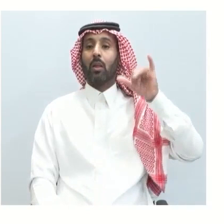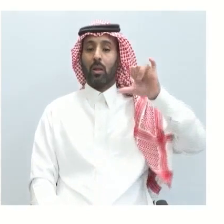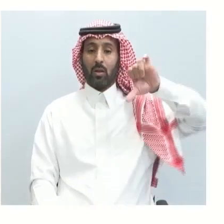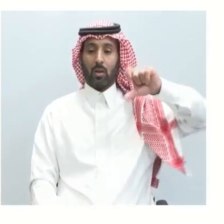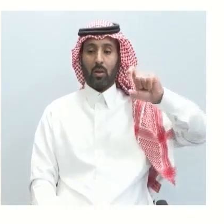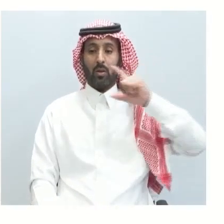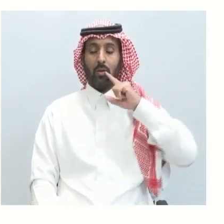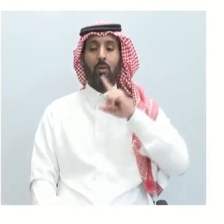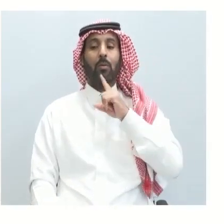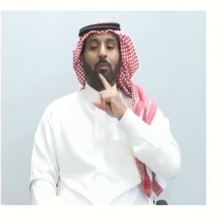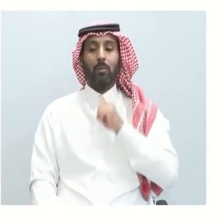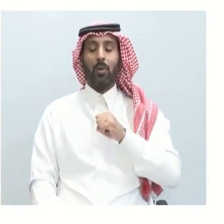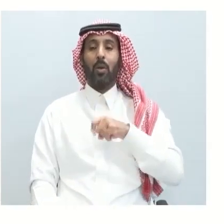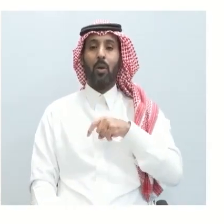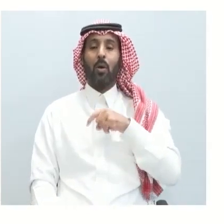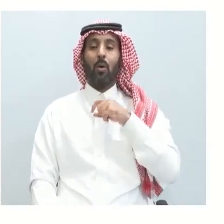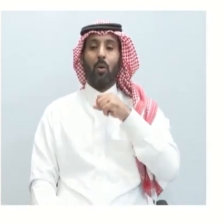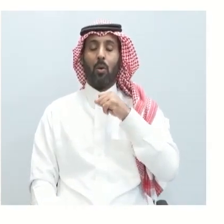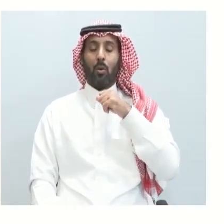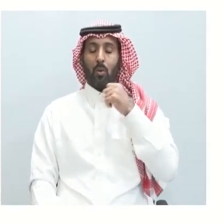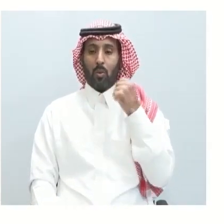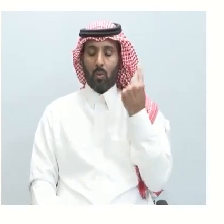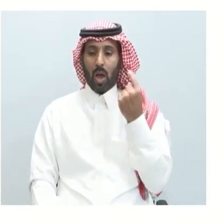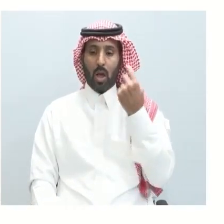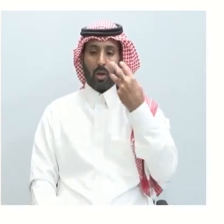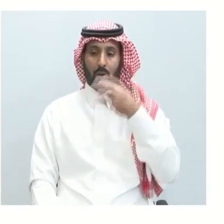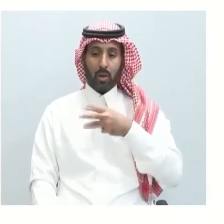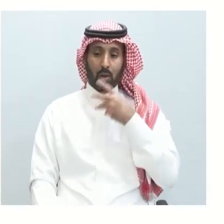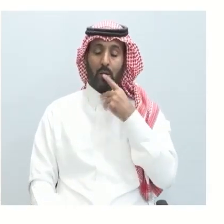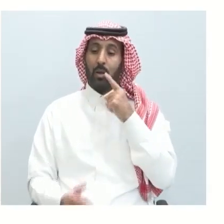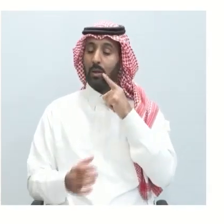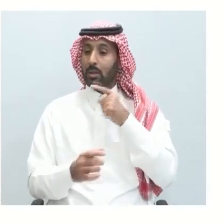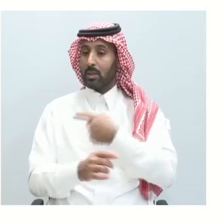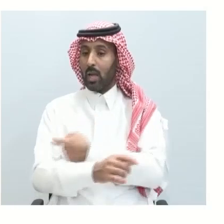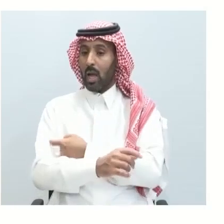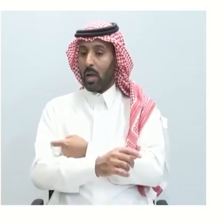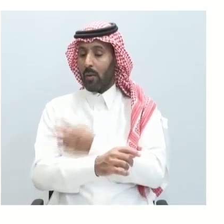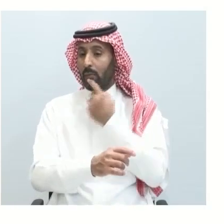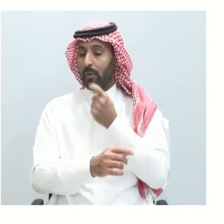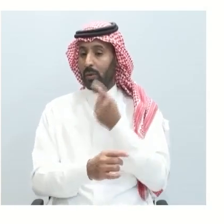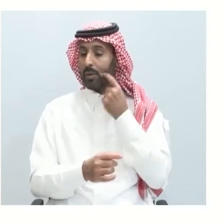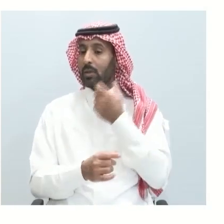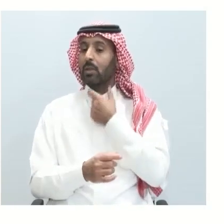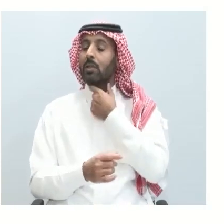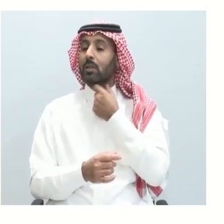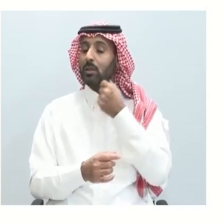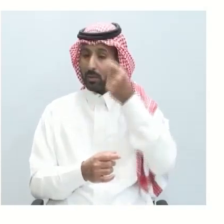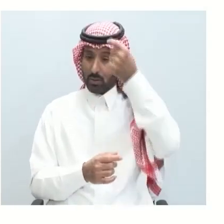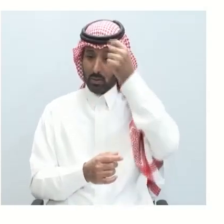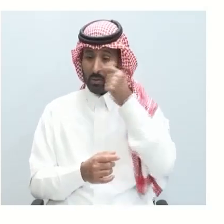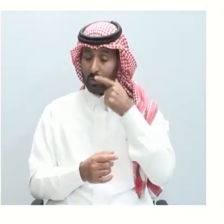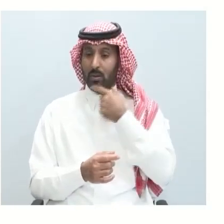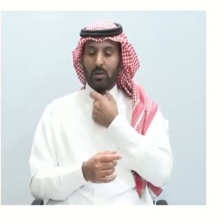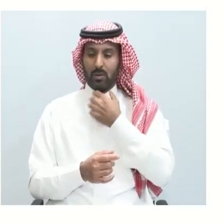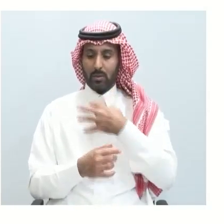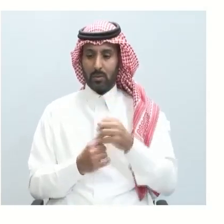يود 131 الذي يستعمل في الطب لتشخيص وعلاج امراض الغده الدرقيه هل